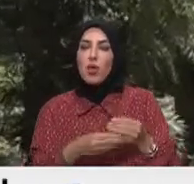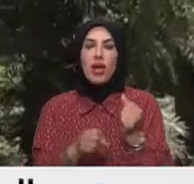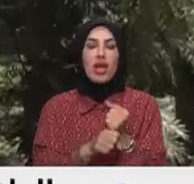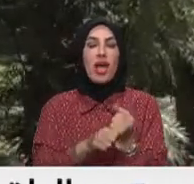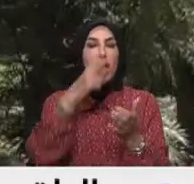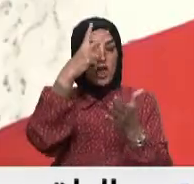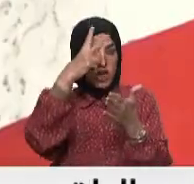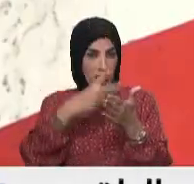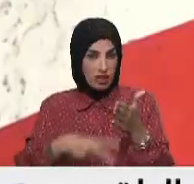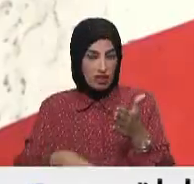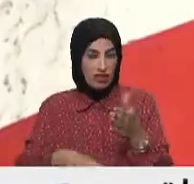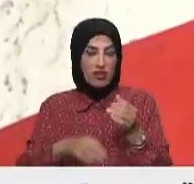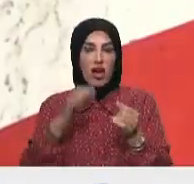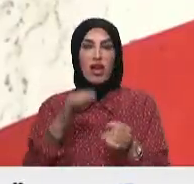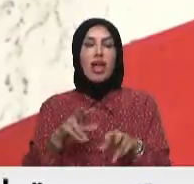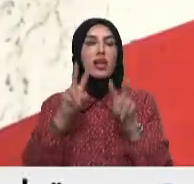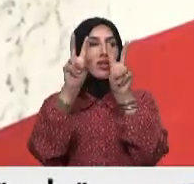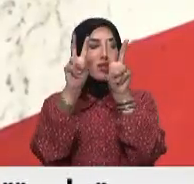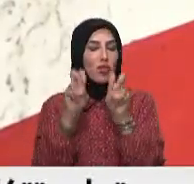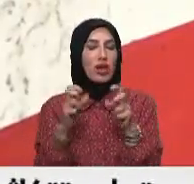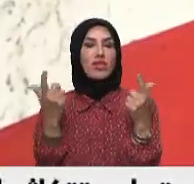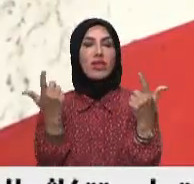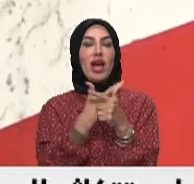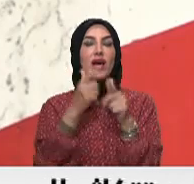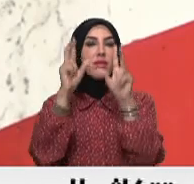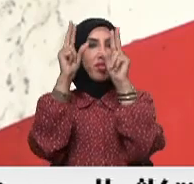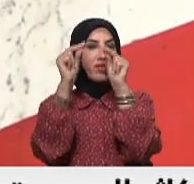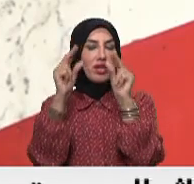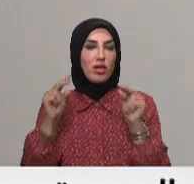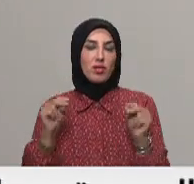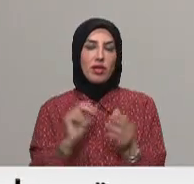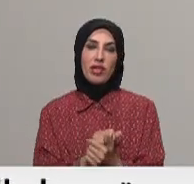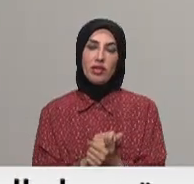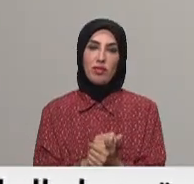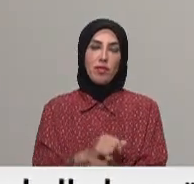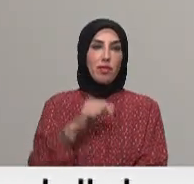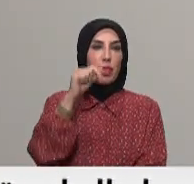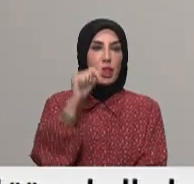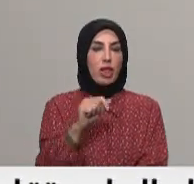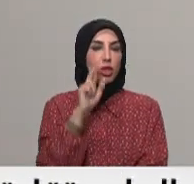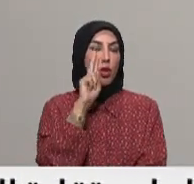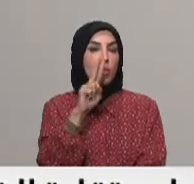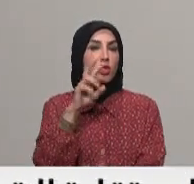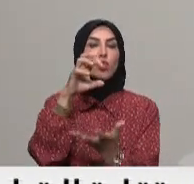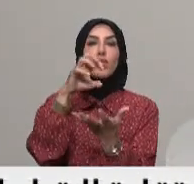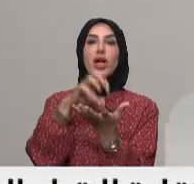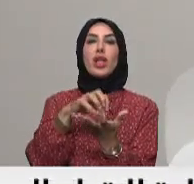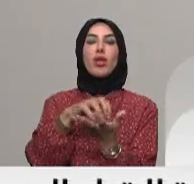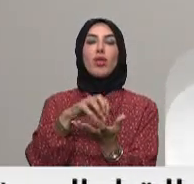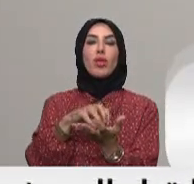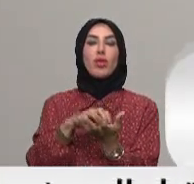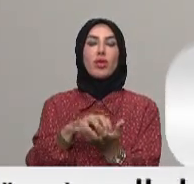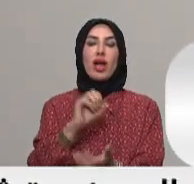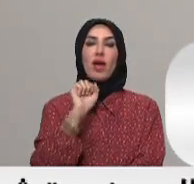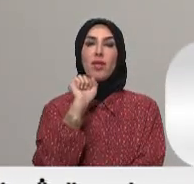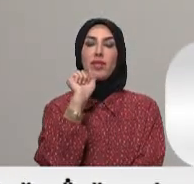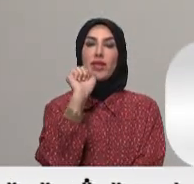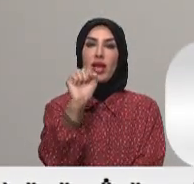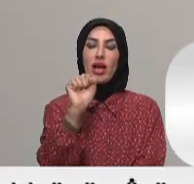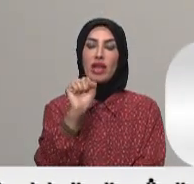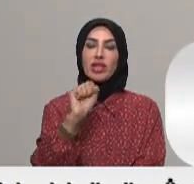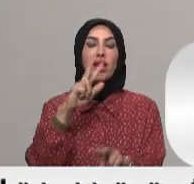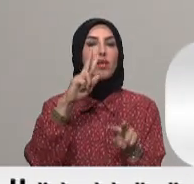اتفاق من شأنه إنهاء الحرب في لبنان. اليوم الكرة في ملعب